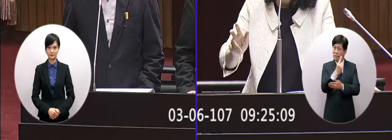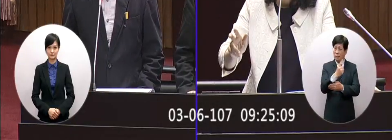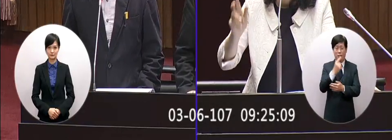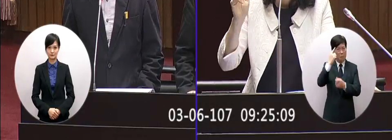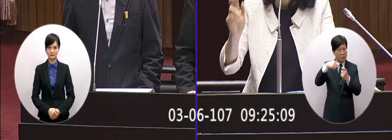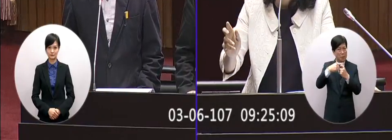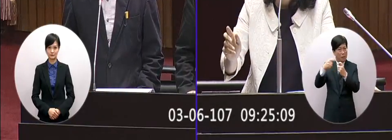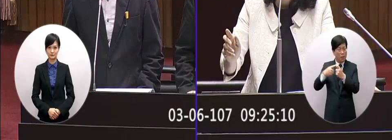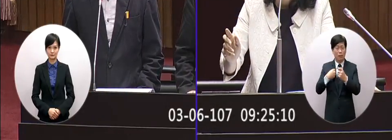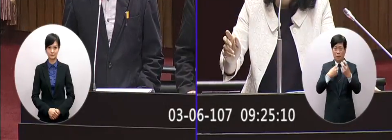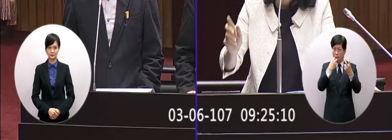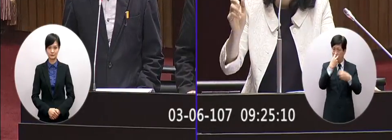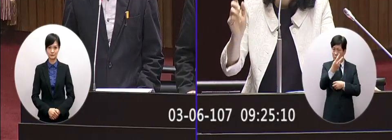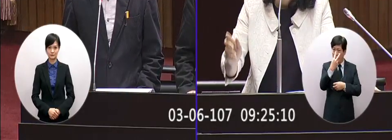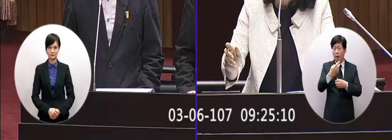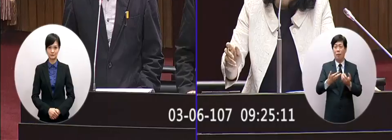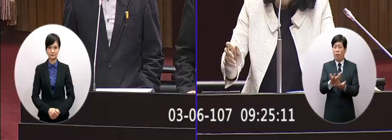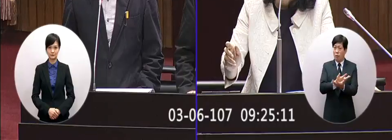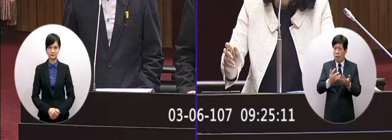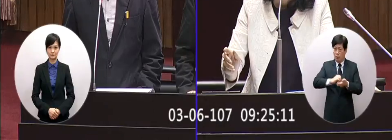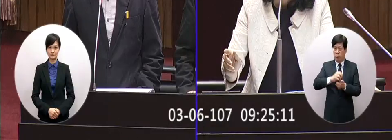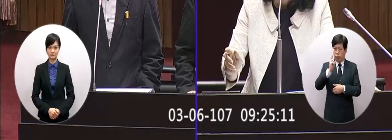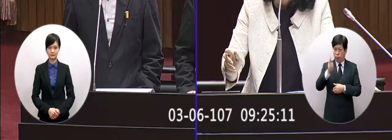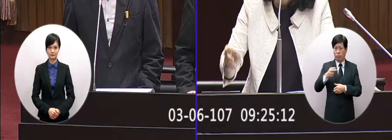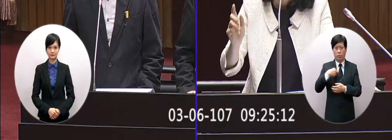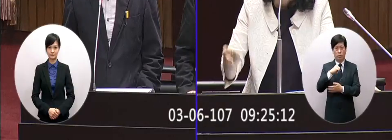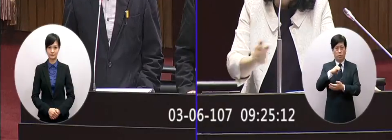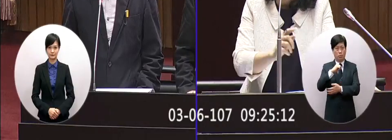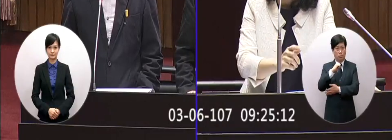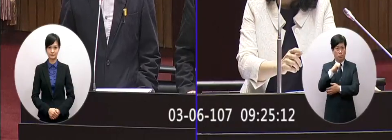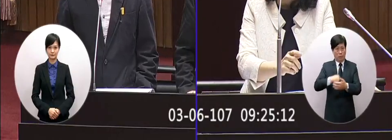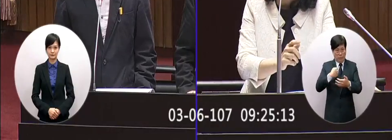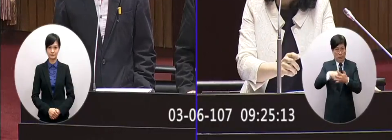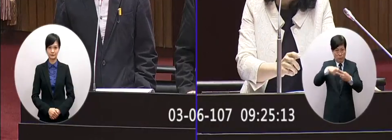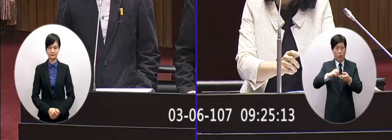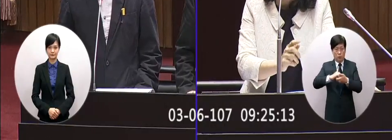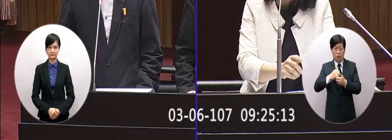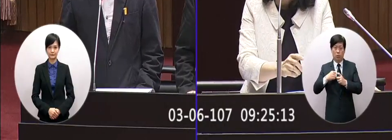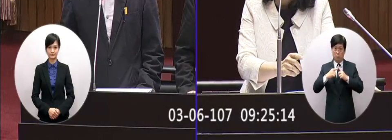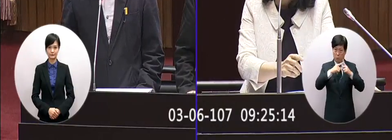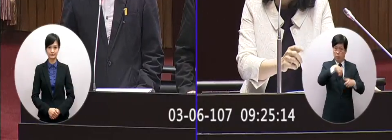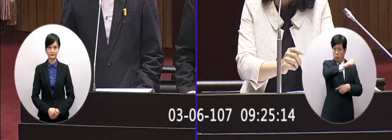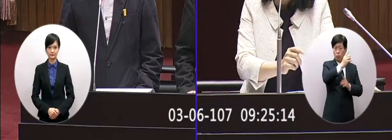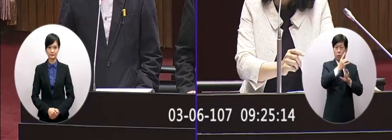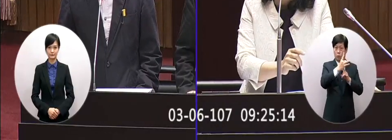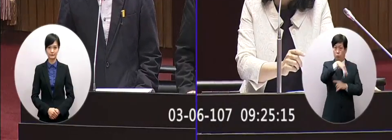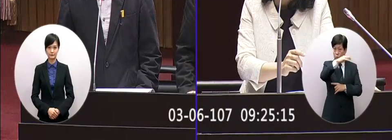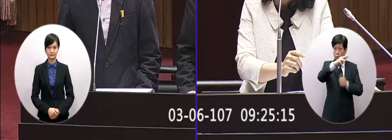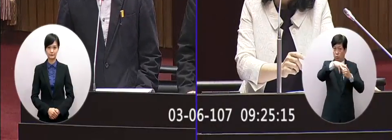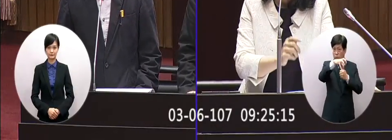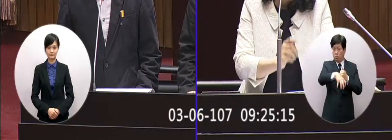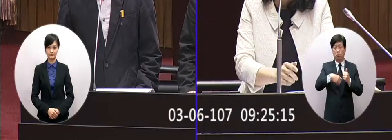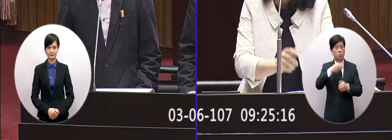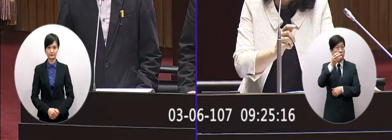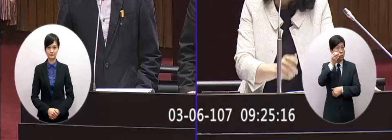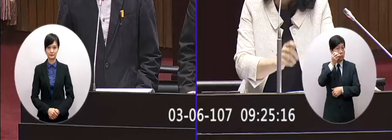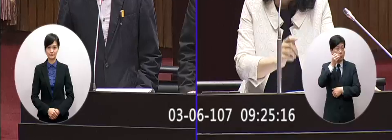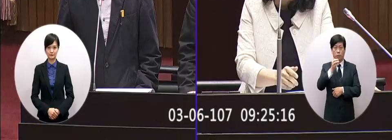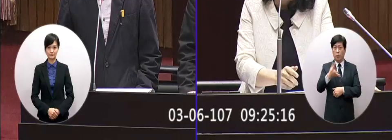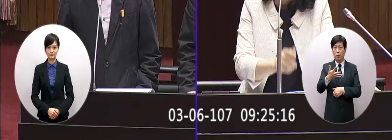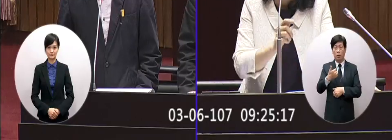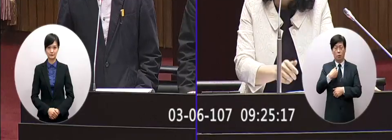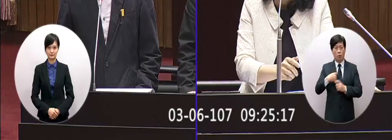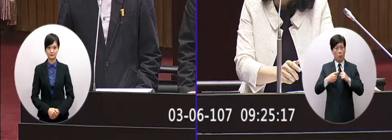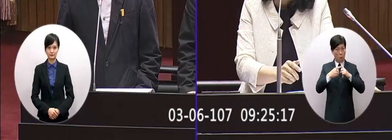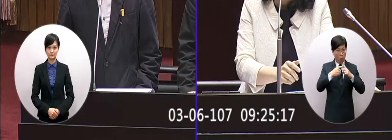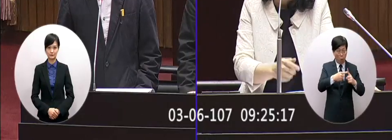年的交流参访一定要求我们所有的志工伙伴一定要到竹山训练基地去，因为只有